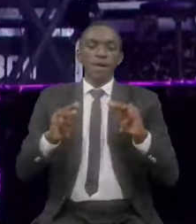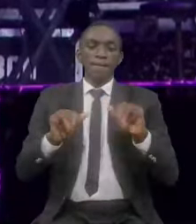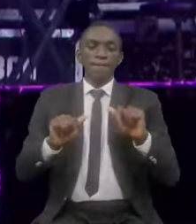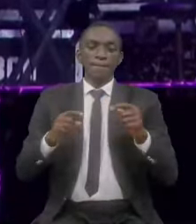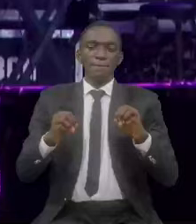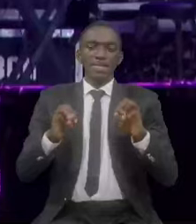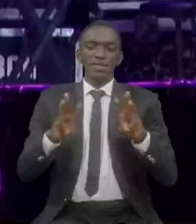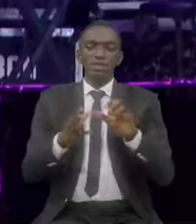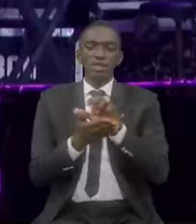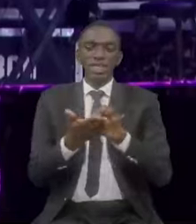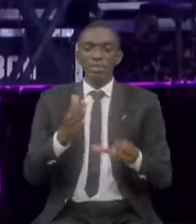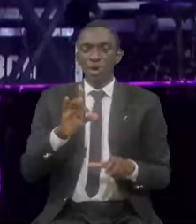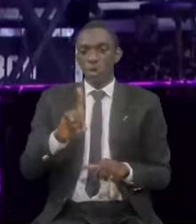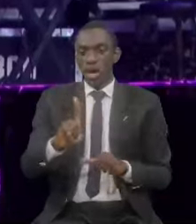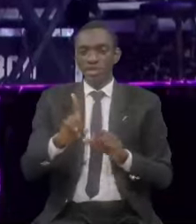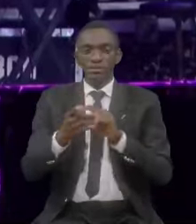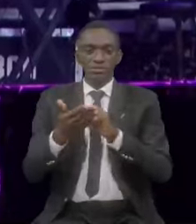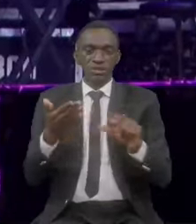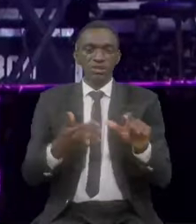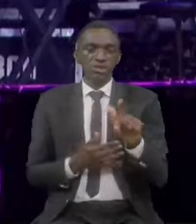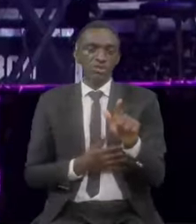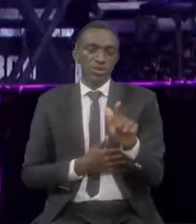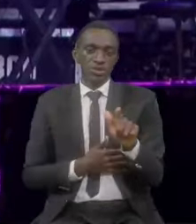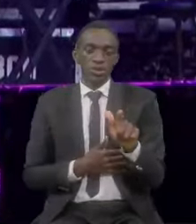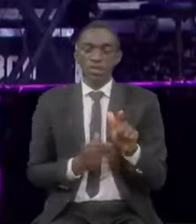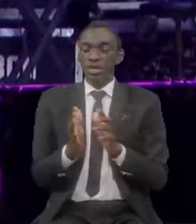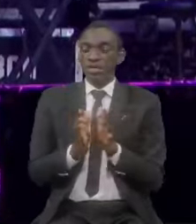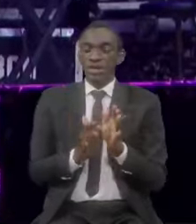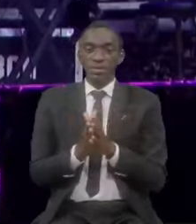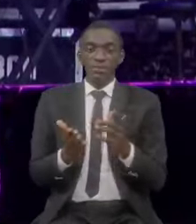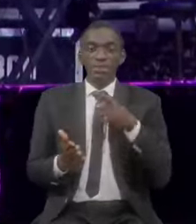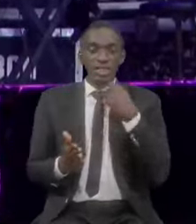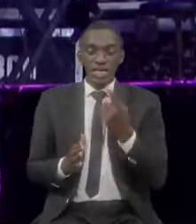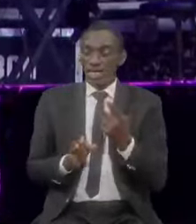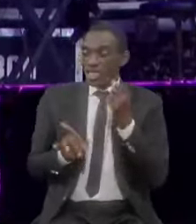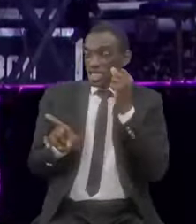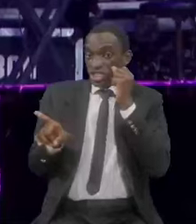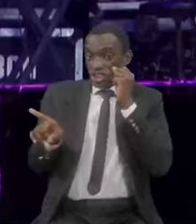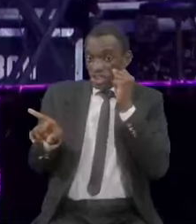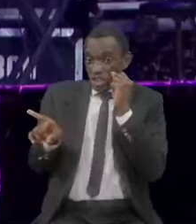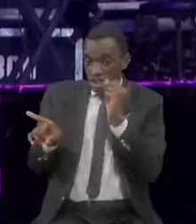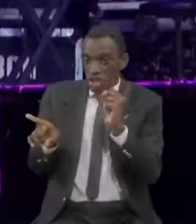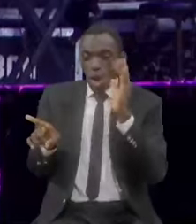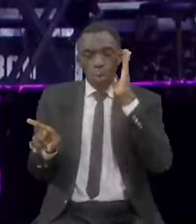Matthieu chapitre 1, 21. Elle enfantera